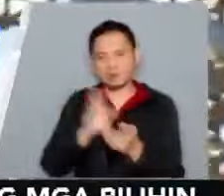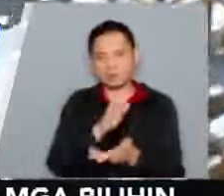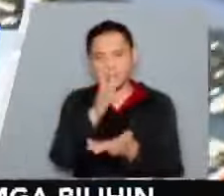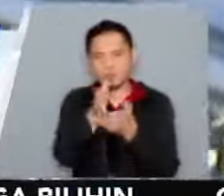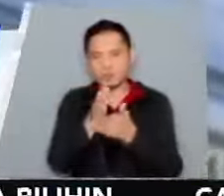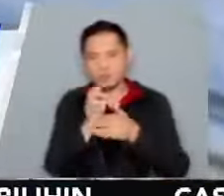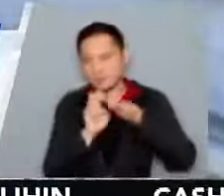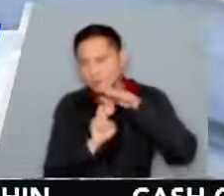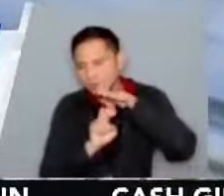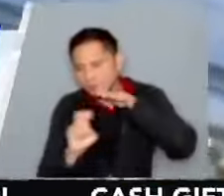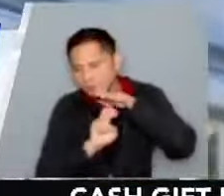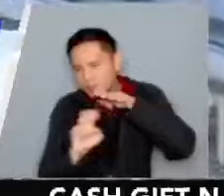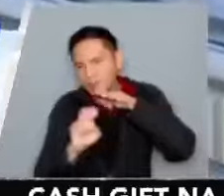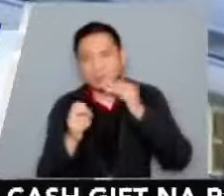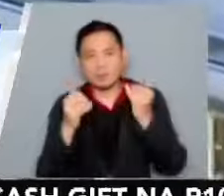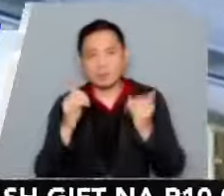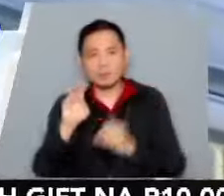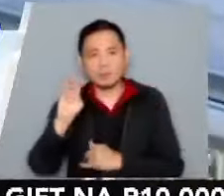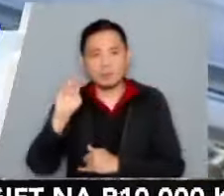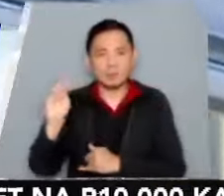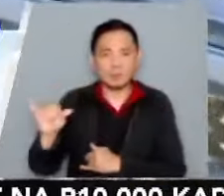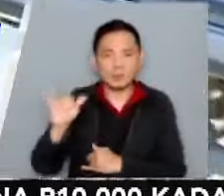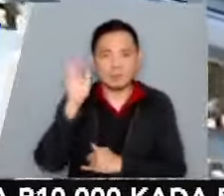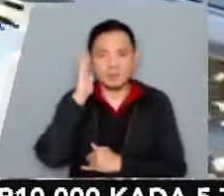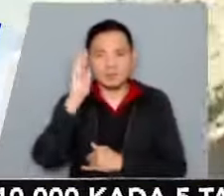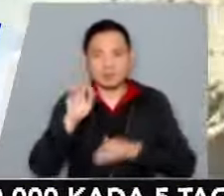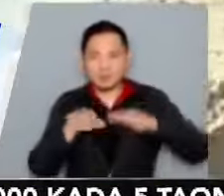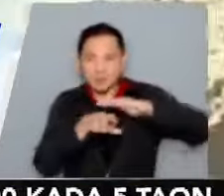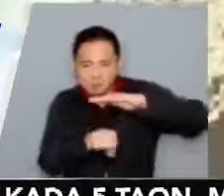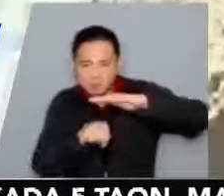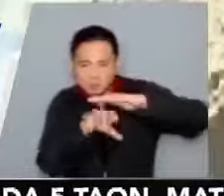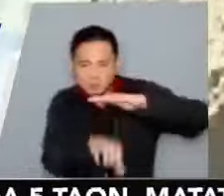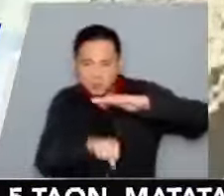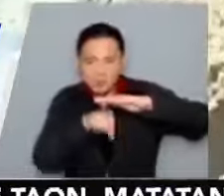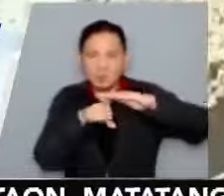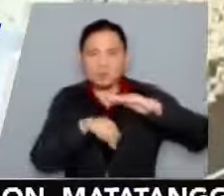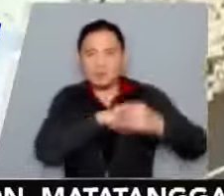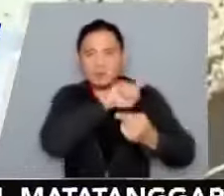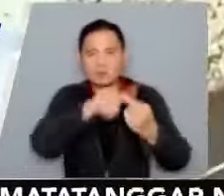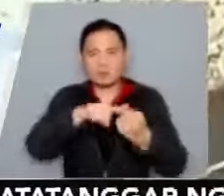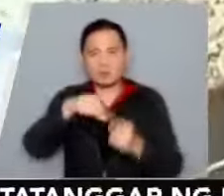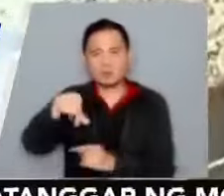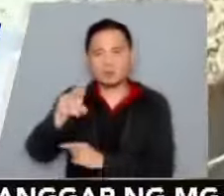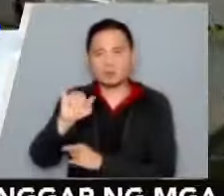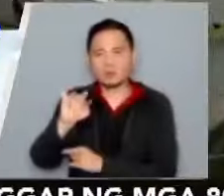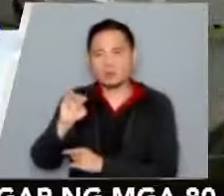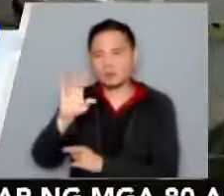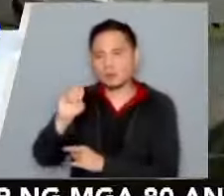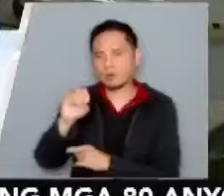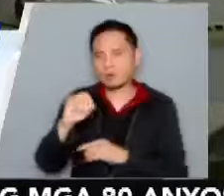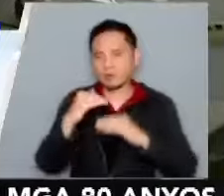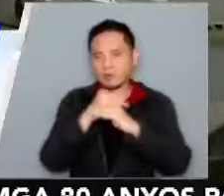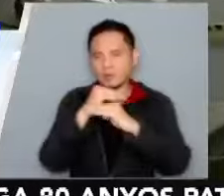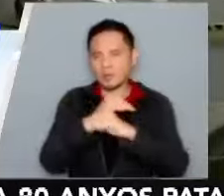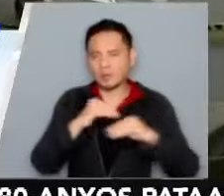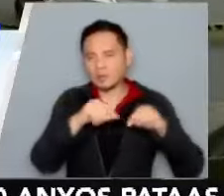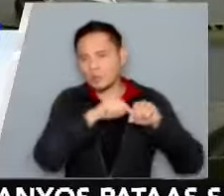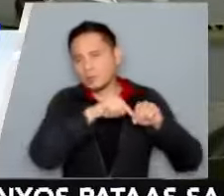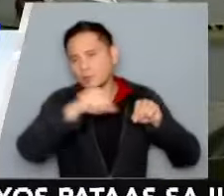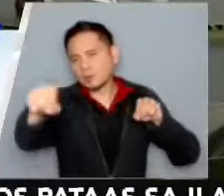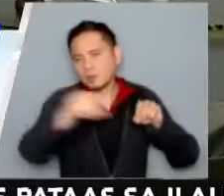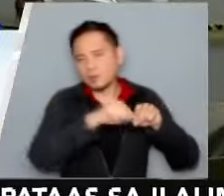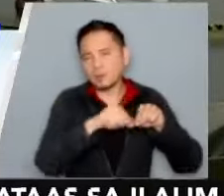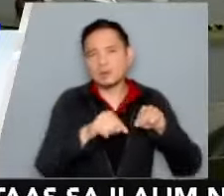Mayo ngayong taon ay tatagos ng binubutas hanggang Quirino Highway. Hulyo ng isang taon, nasa 200 meters o 0.2 kilometers pa lamang